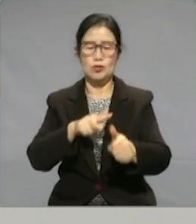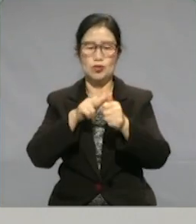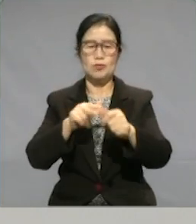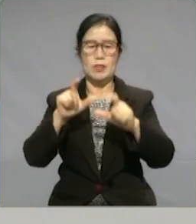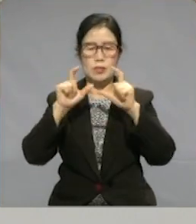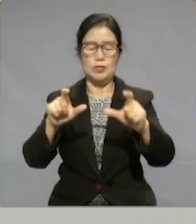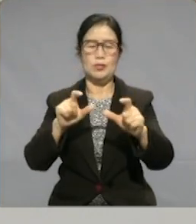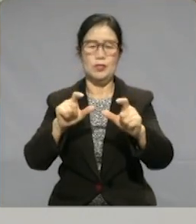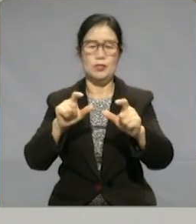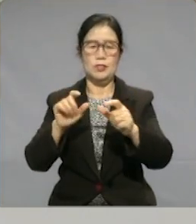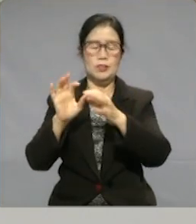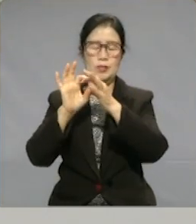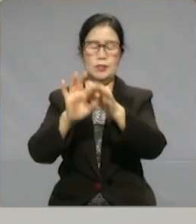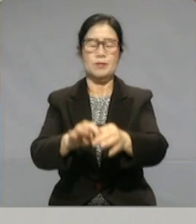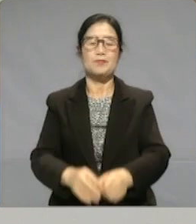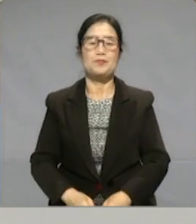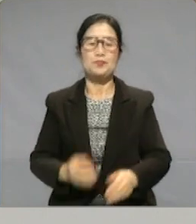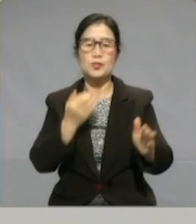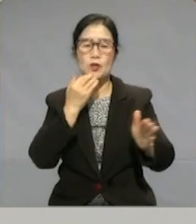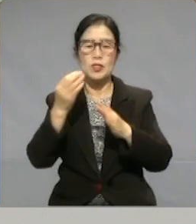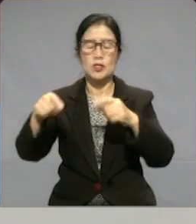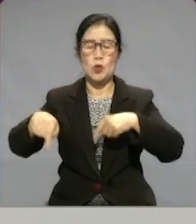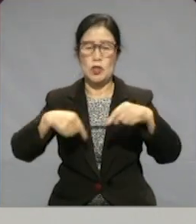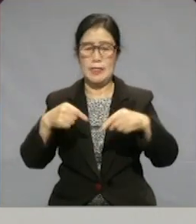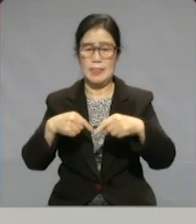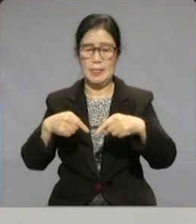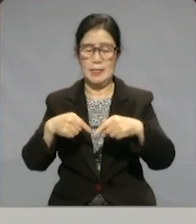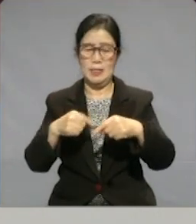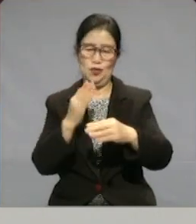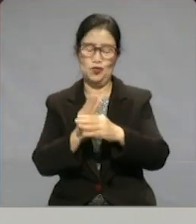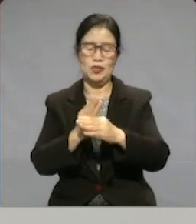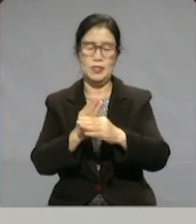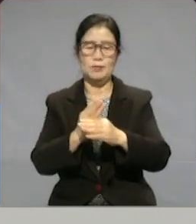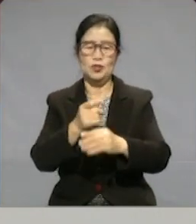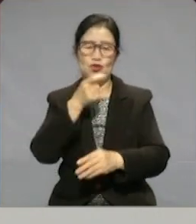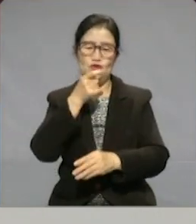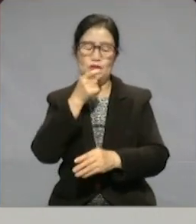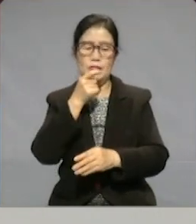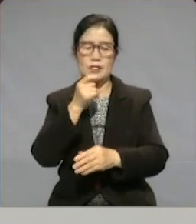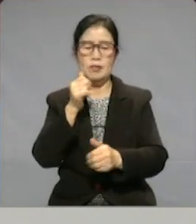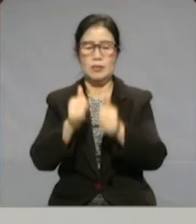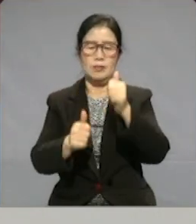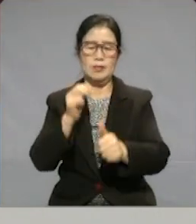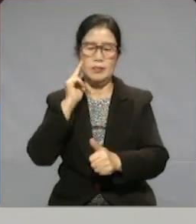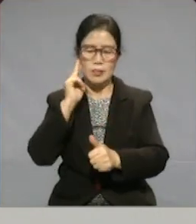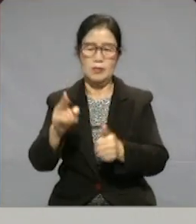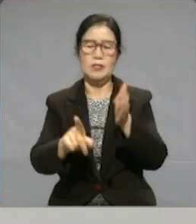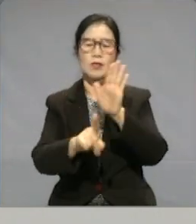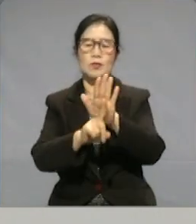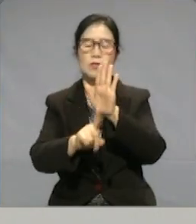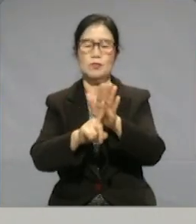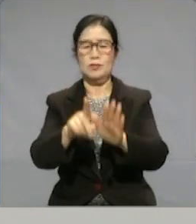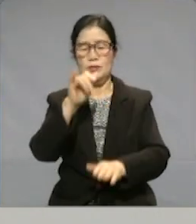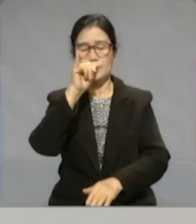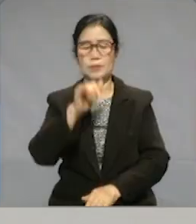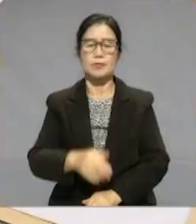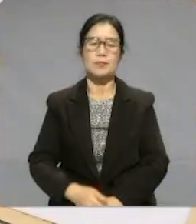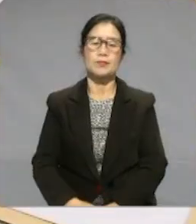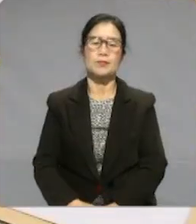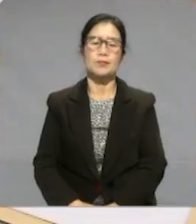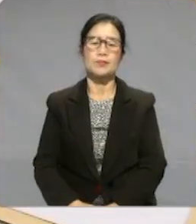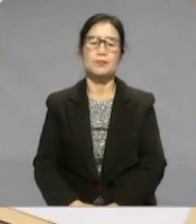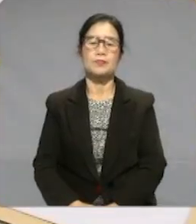선언이 잇따랐습니다. 경기도 정치 1번지 수원에서도 치열한 경쟁이 예고됐습니다. 첫 소식 이정형 기자입니다.